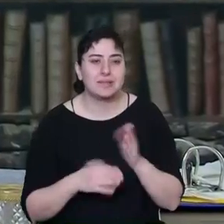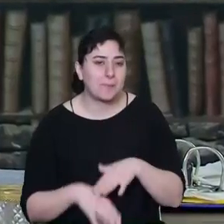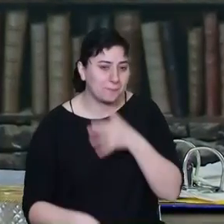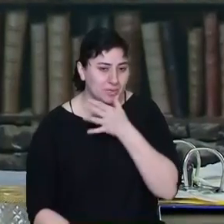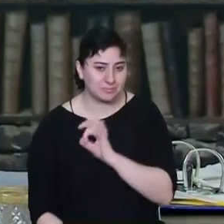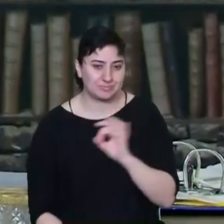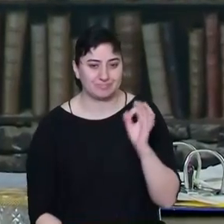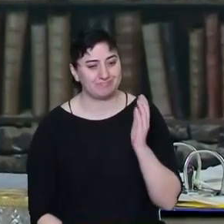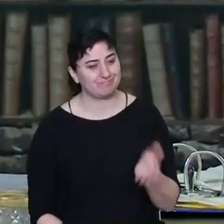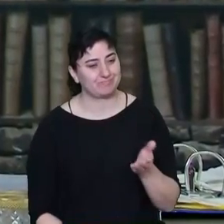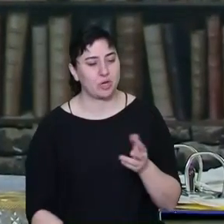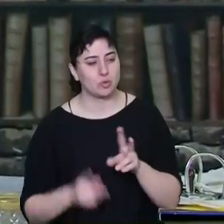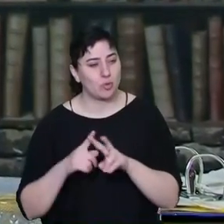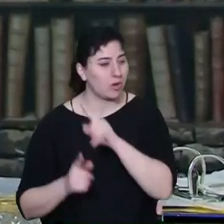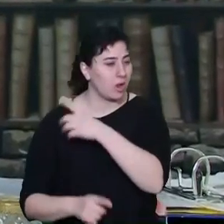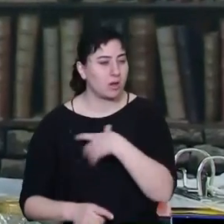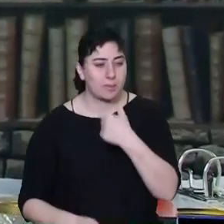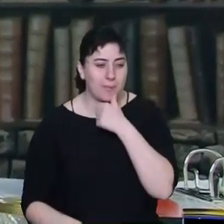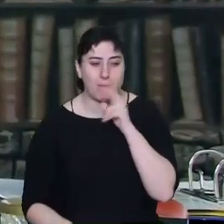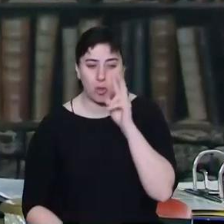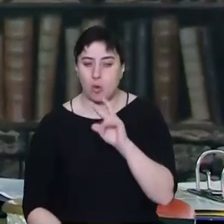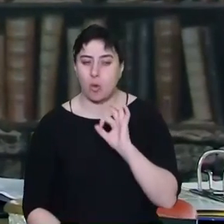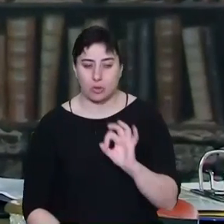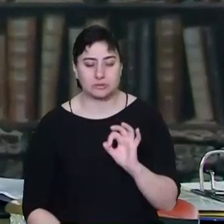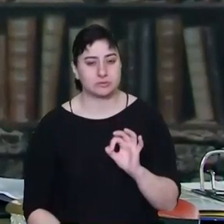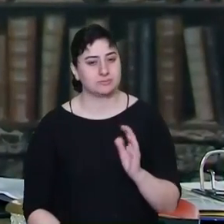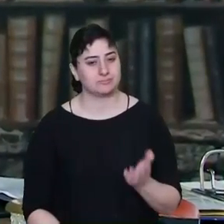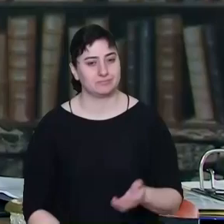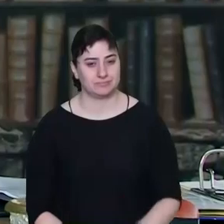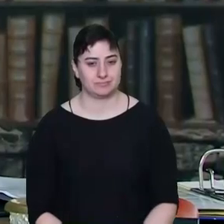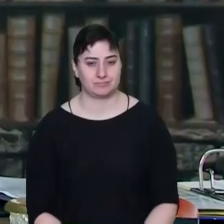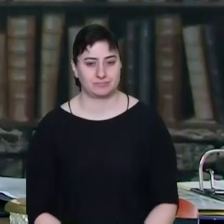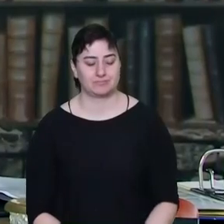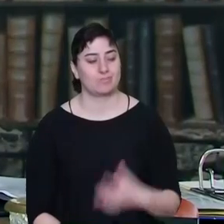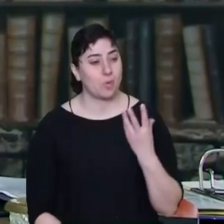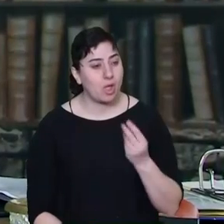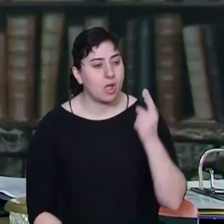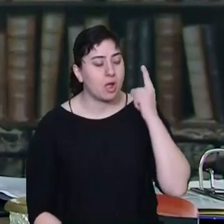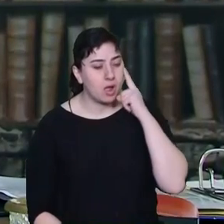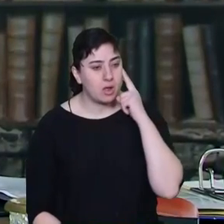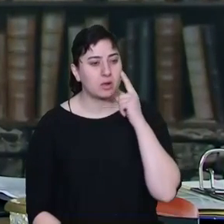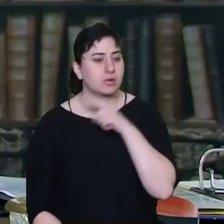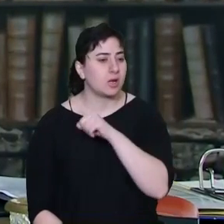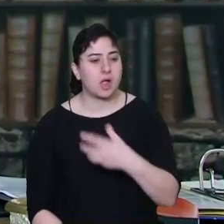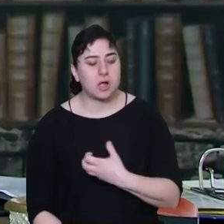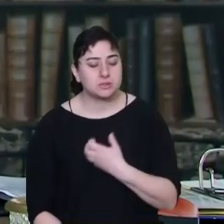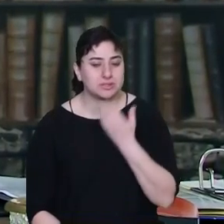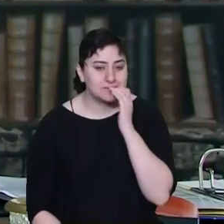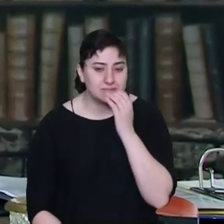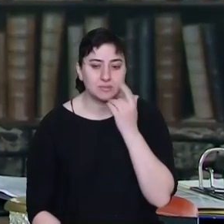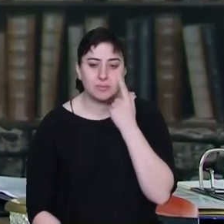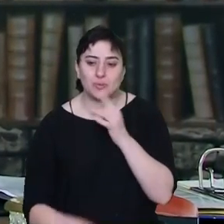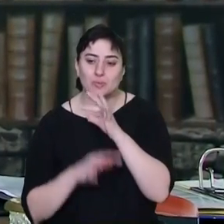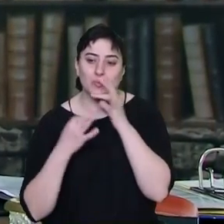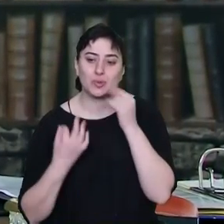ki. Nurhan'ın annesiyle babasını bir görseler. Tabii ya, onların kıt kanaat yaşayıp nasıl